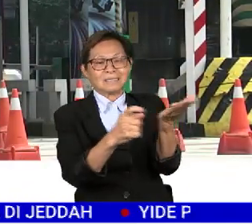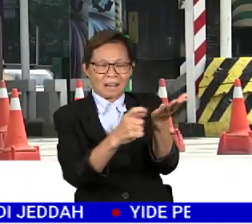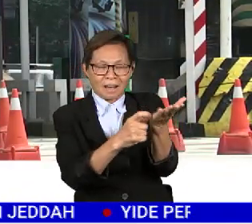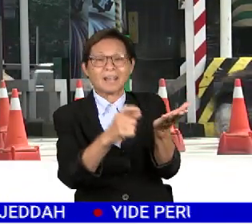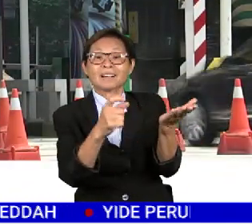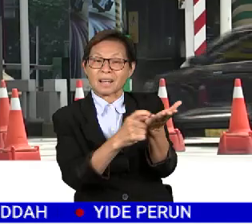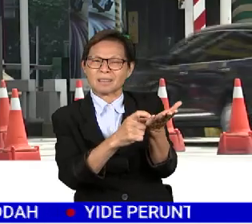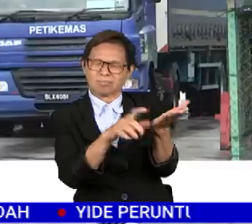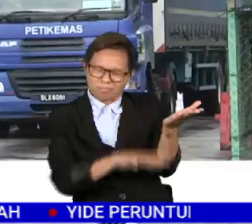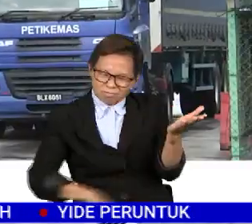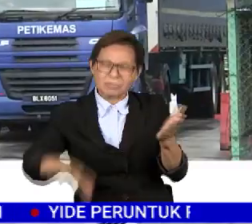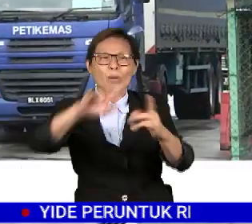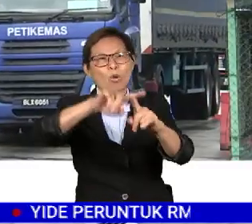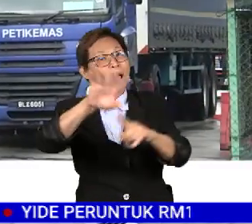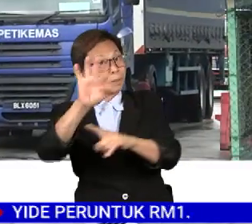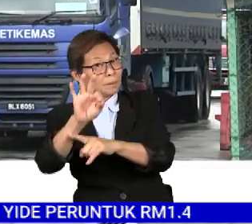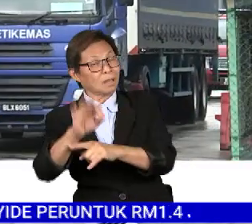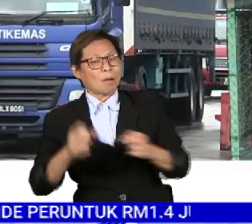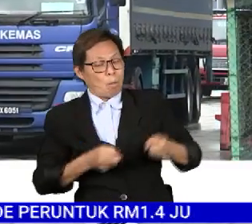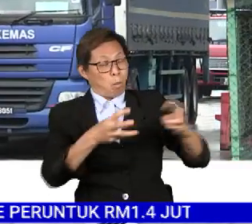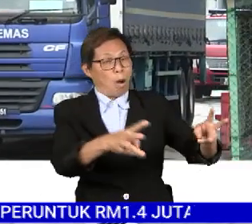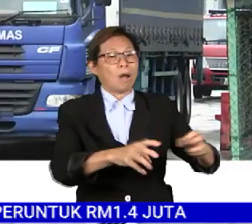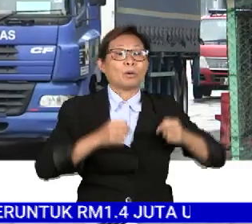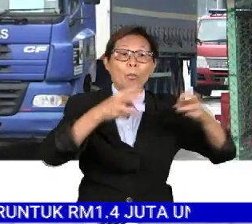kredit oleh-olehnya September ini Lebaran